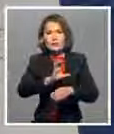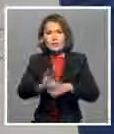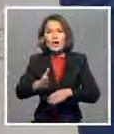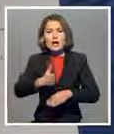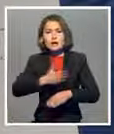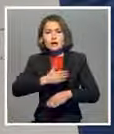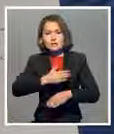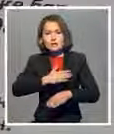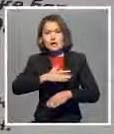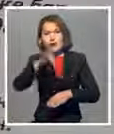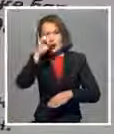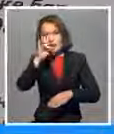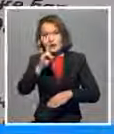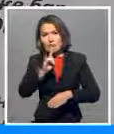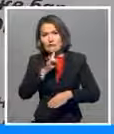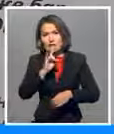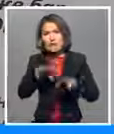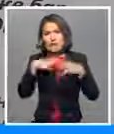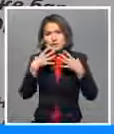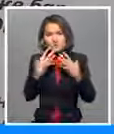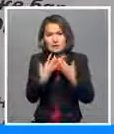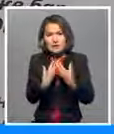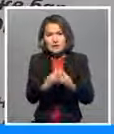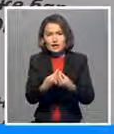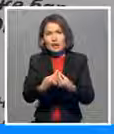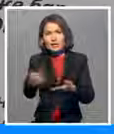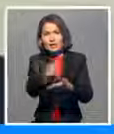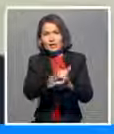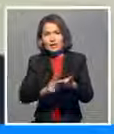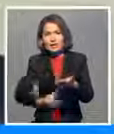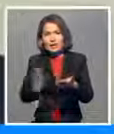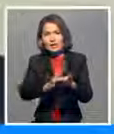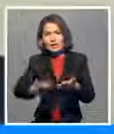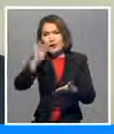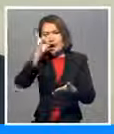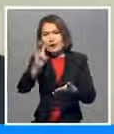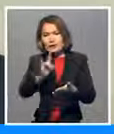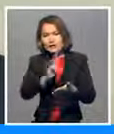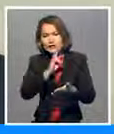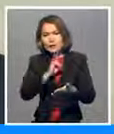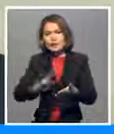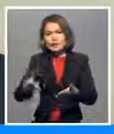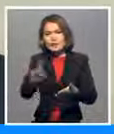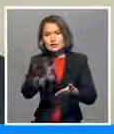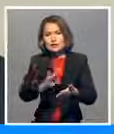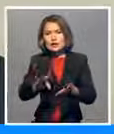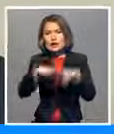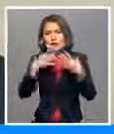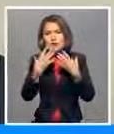жаңағы әулеттің қара шаңырағы бар. Соны жырлап келіп, жалпы мына Қазақстанды қара шаңыраққа теңеп, сол